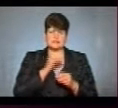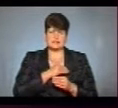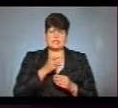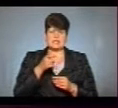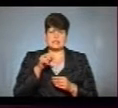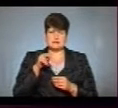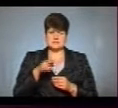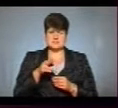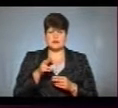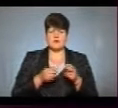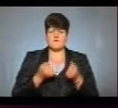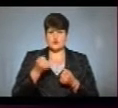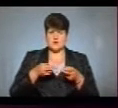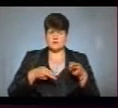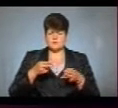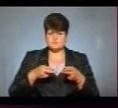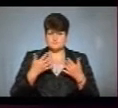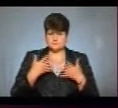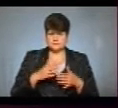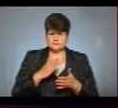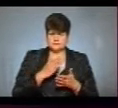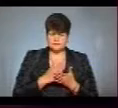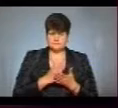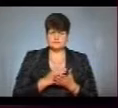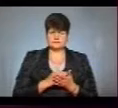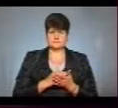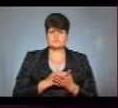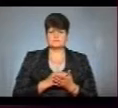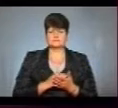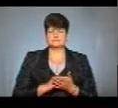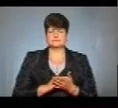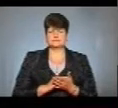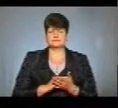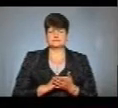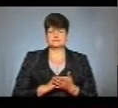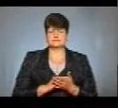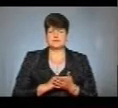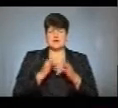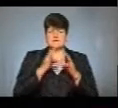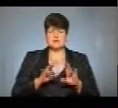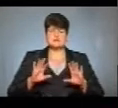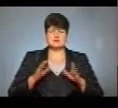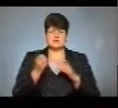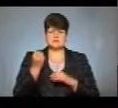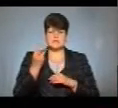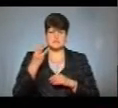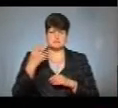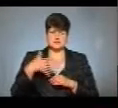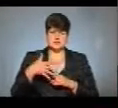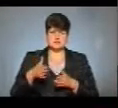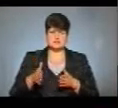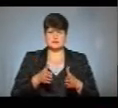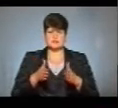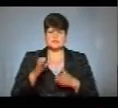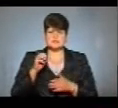водія прооперували, повідомив головний лікар Козівської лікарні Богдан Маркевич. Аварія сталася о 13:50 на